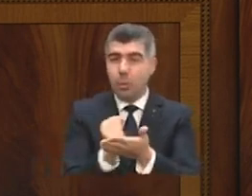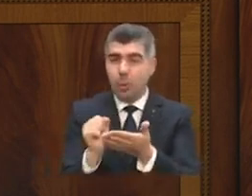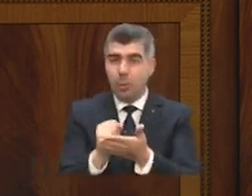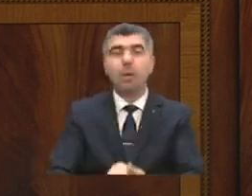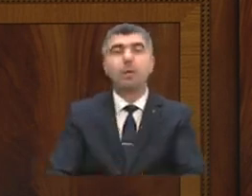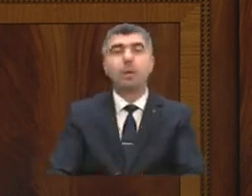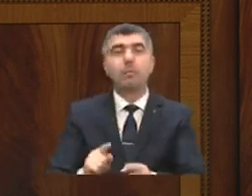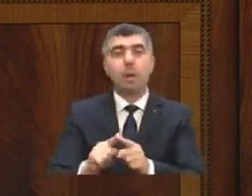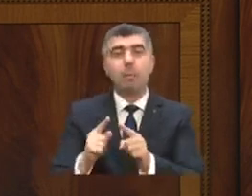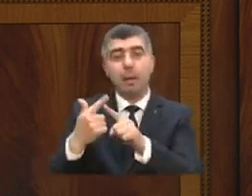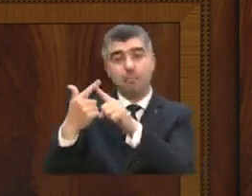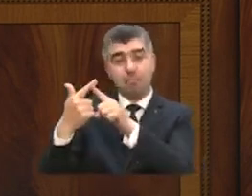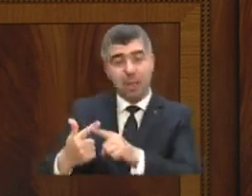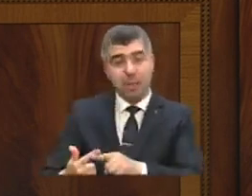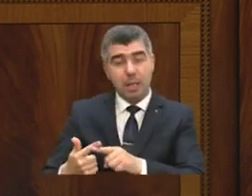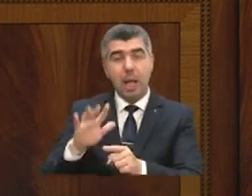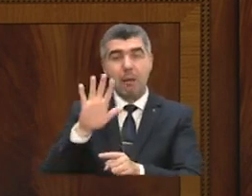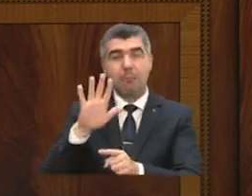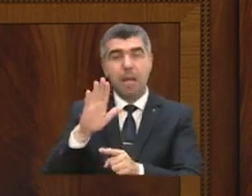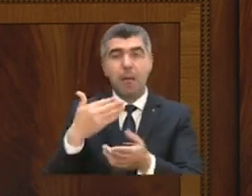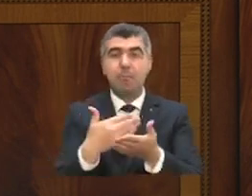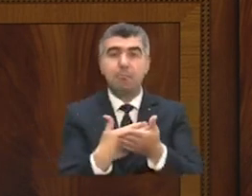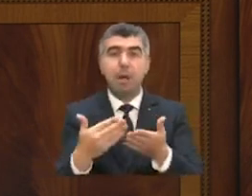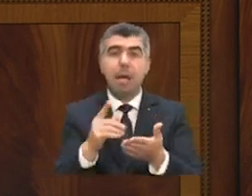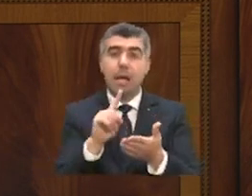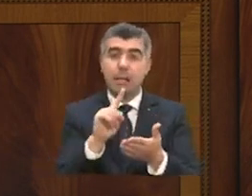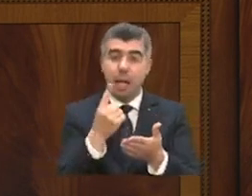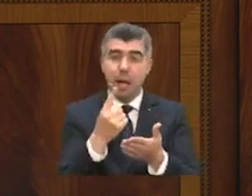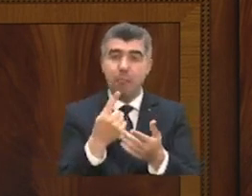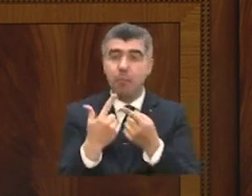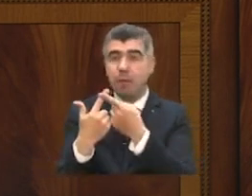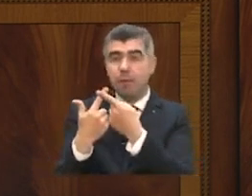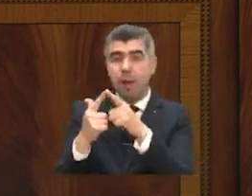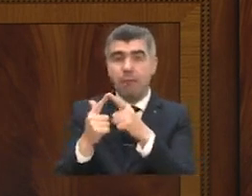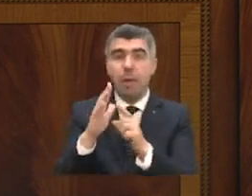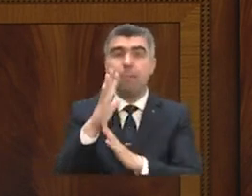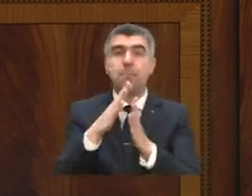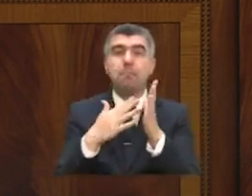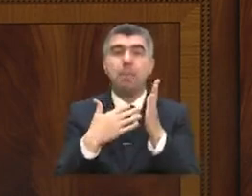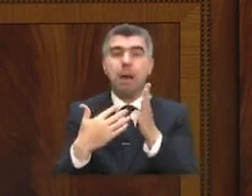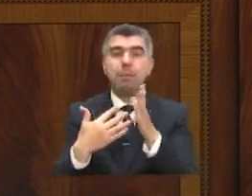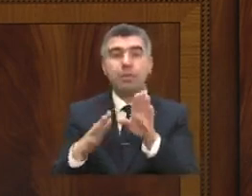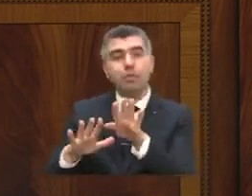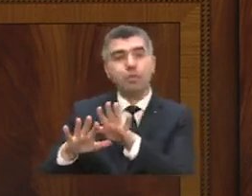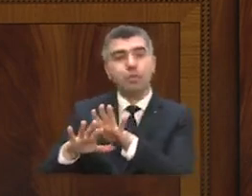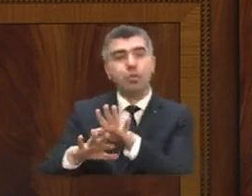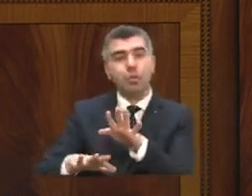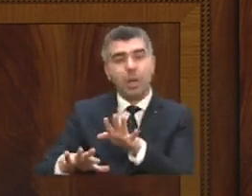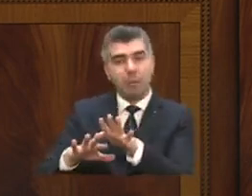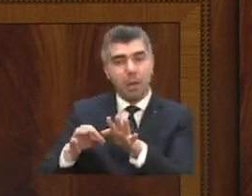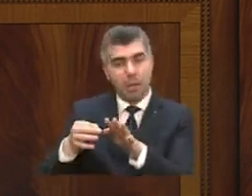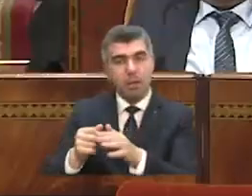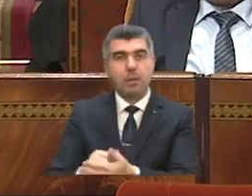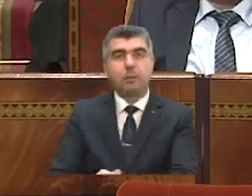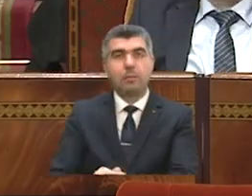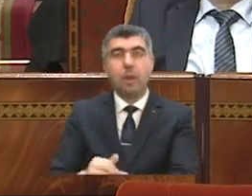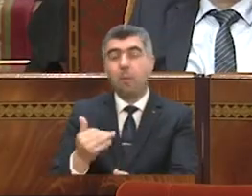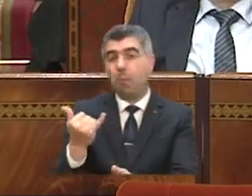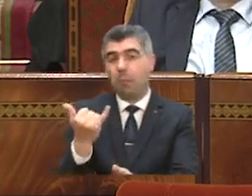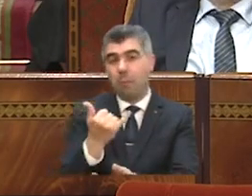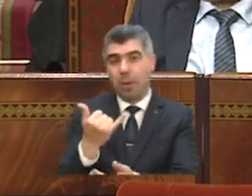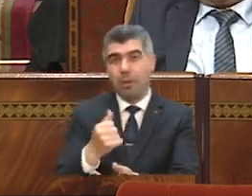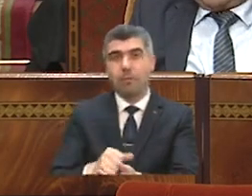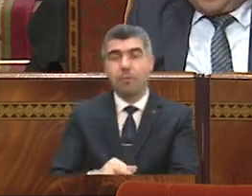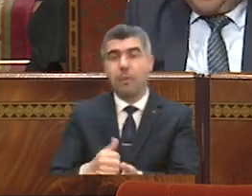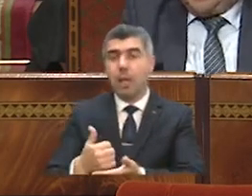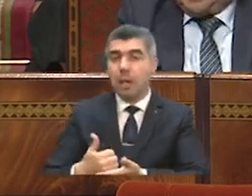سيخصص غلاف مالي يقدر بخمسة الملايير ديال الدرهم لتمويل مختلف البرامج الاجتماعية الحالية، خصوصا